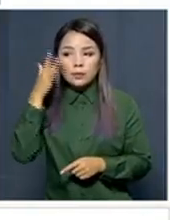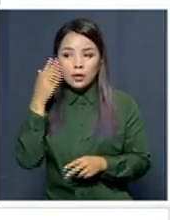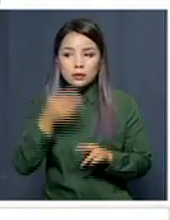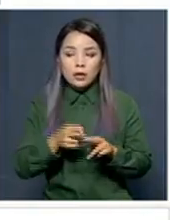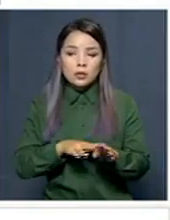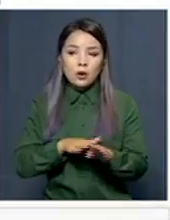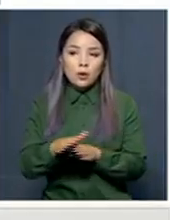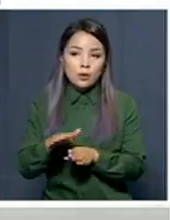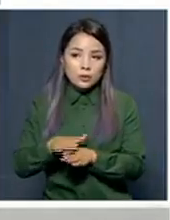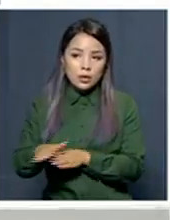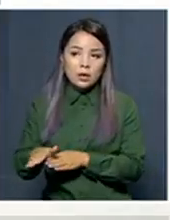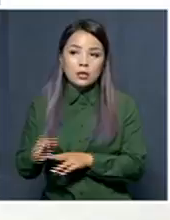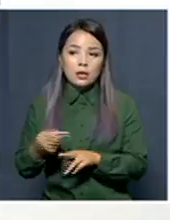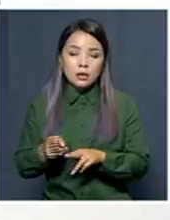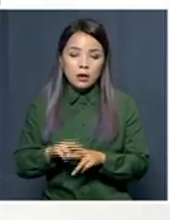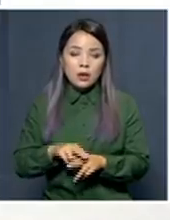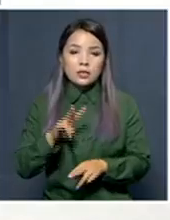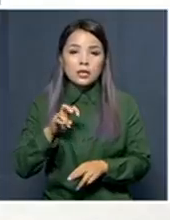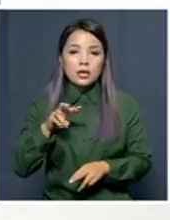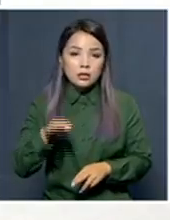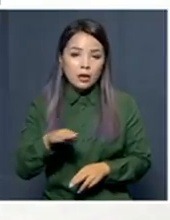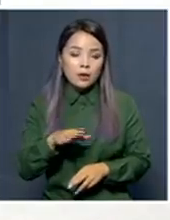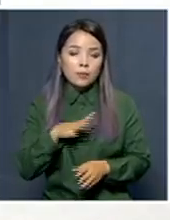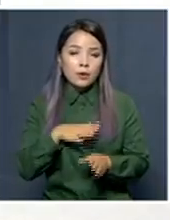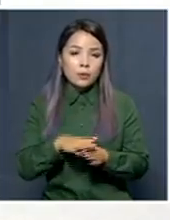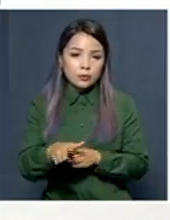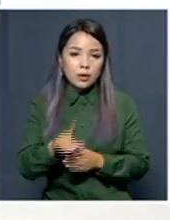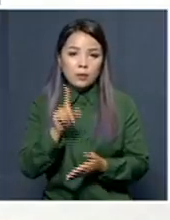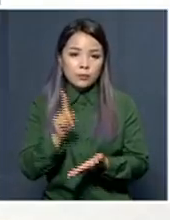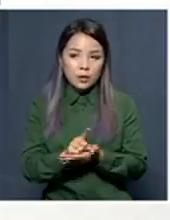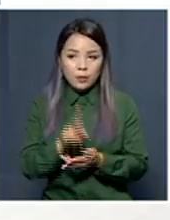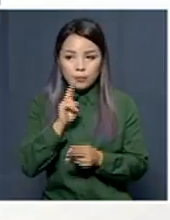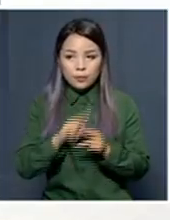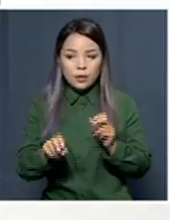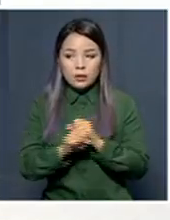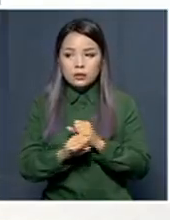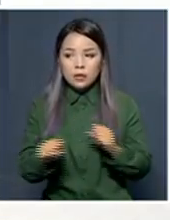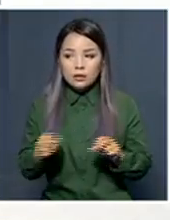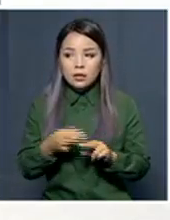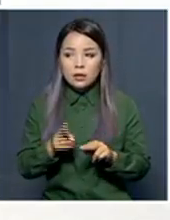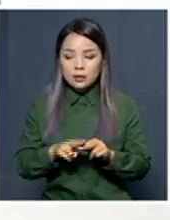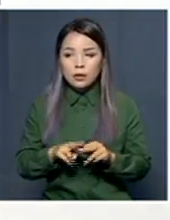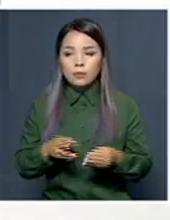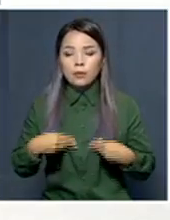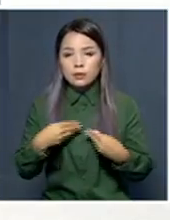қалмасын деп сол ниет уақытында таратылсын, бұзылып кетпесін деп соны жеткізудеміз.